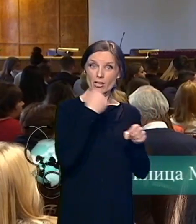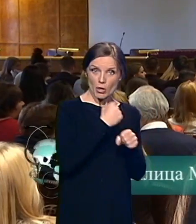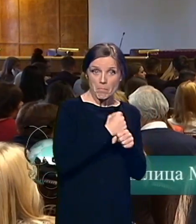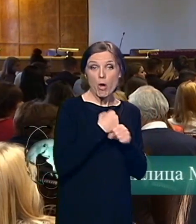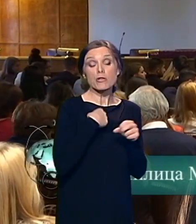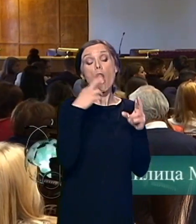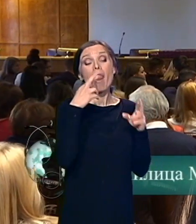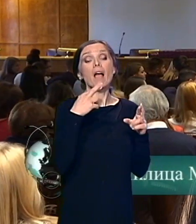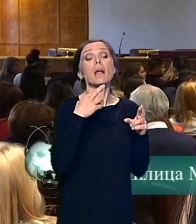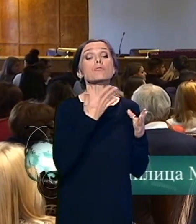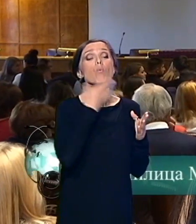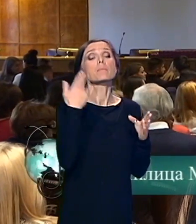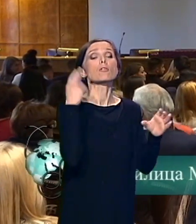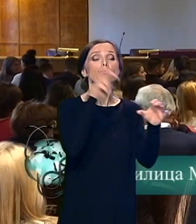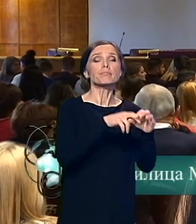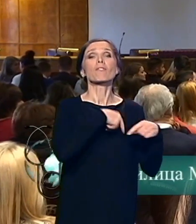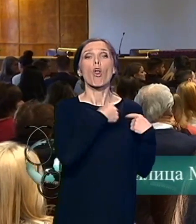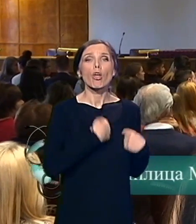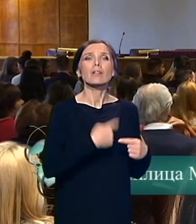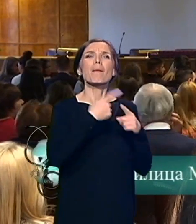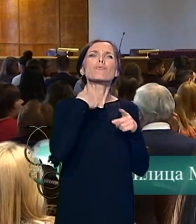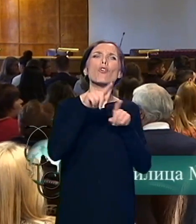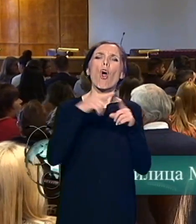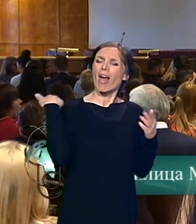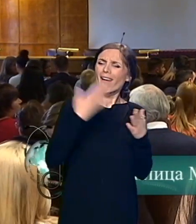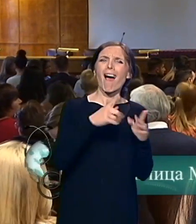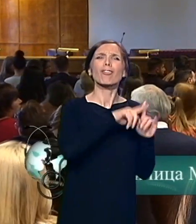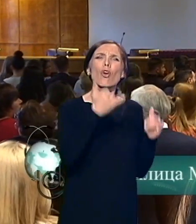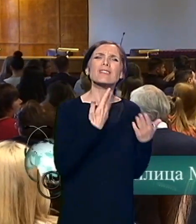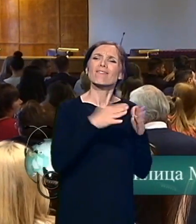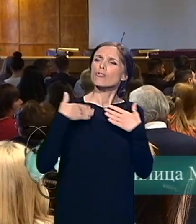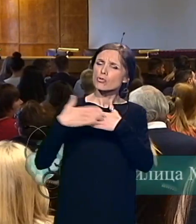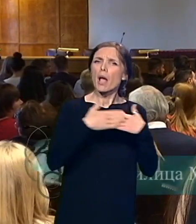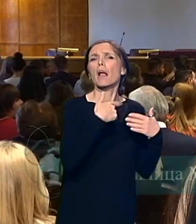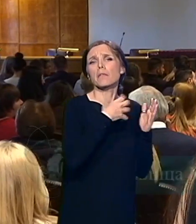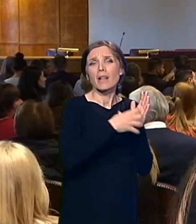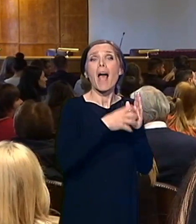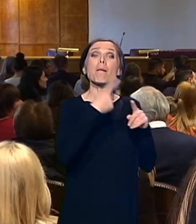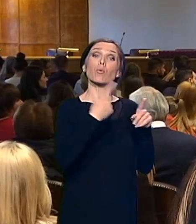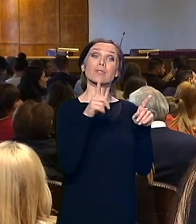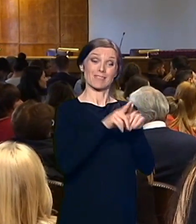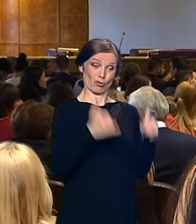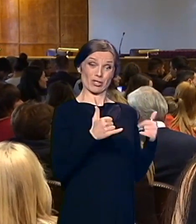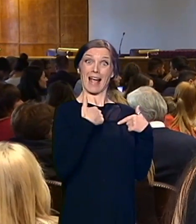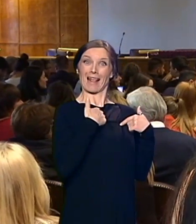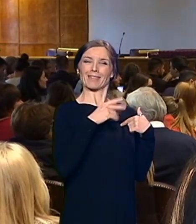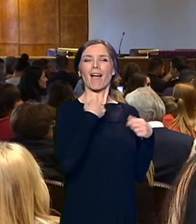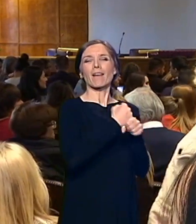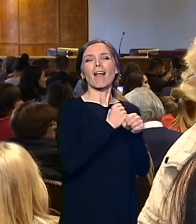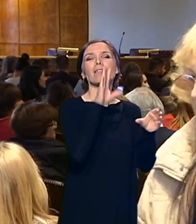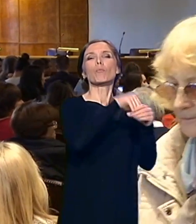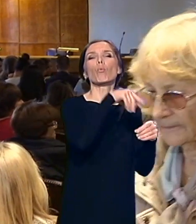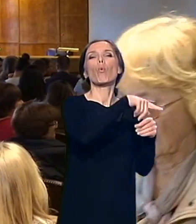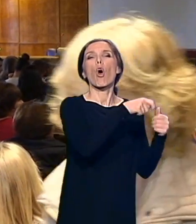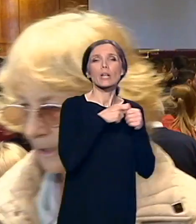kolegama sa kojima sam do sad sarađivala, sarađivaću u druženjima, radiću u organizacijama kojima sam trenutno, s tim ću nastaviti i